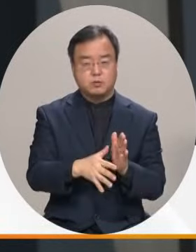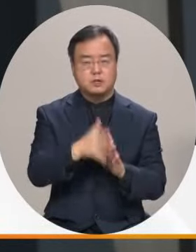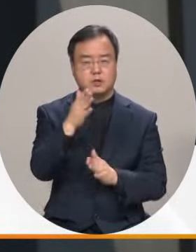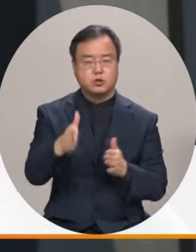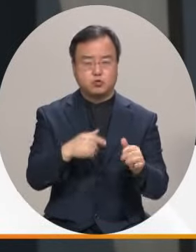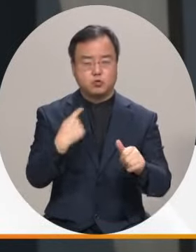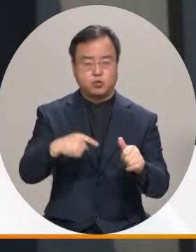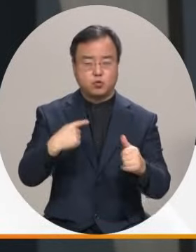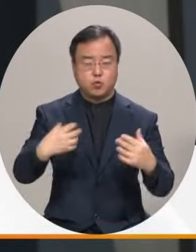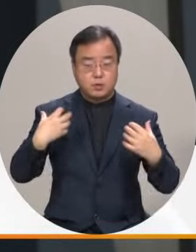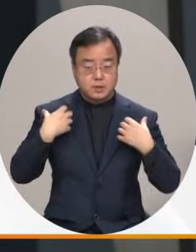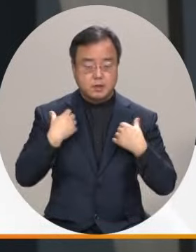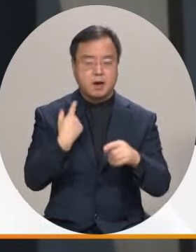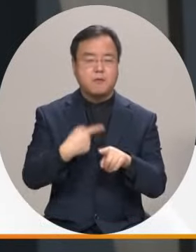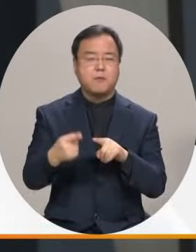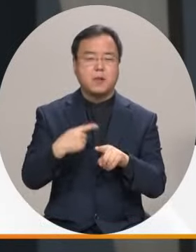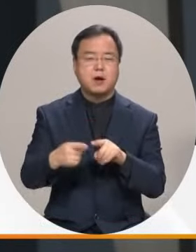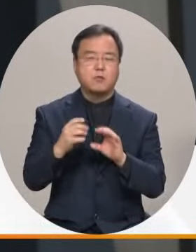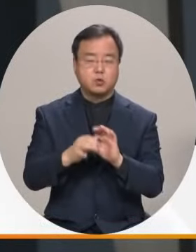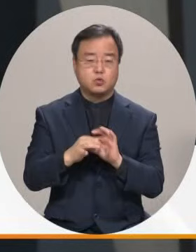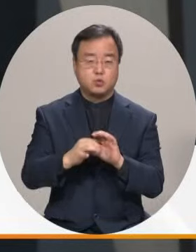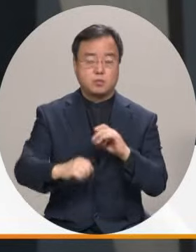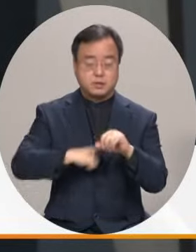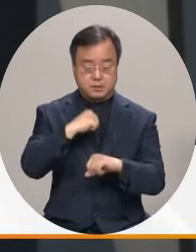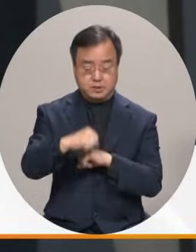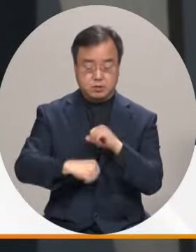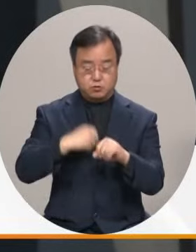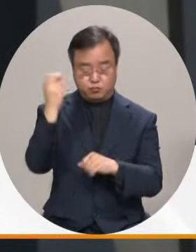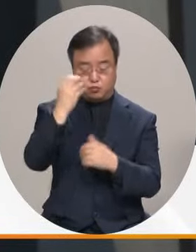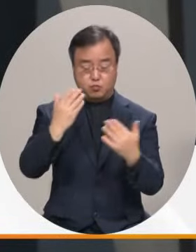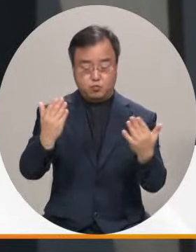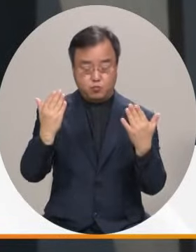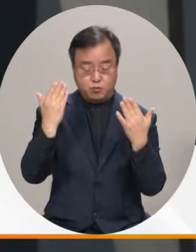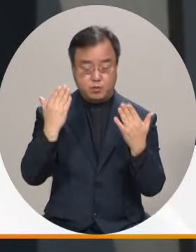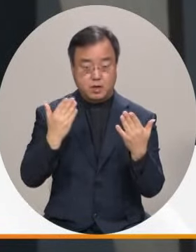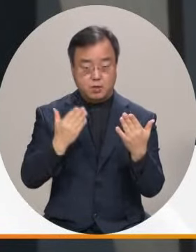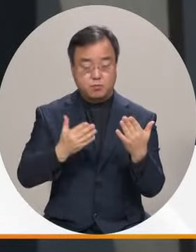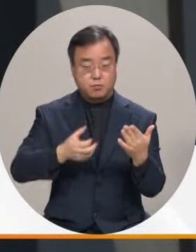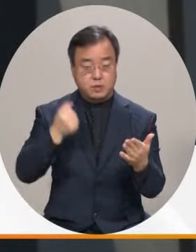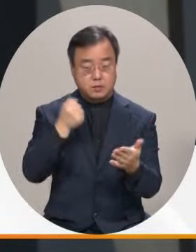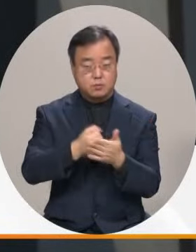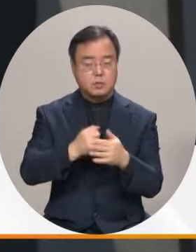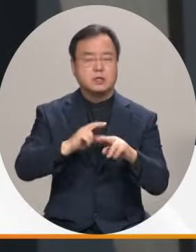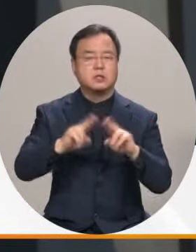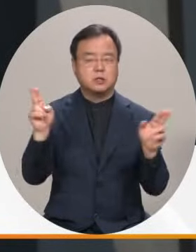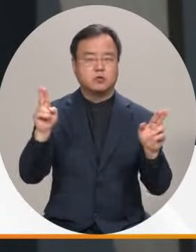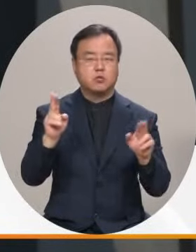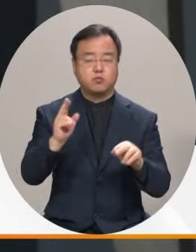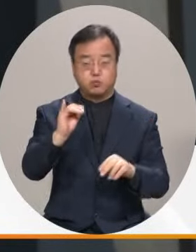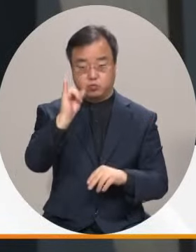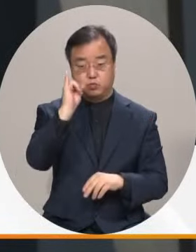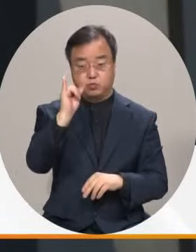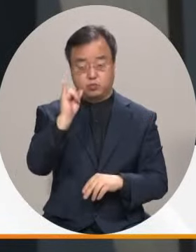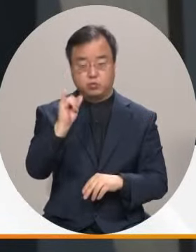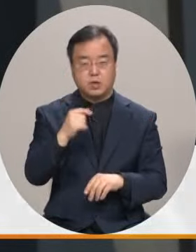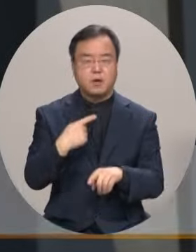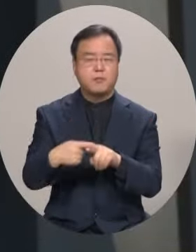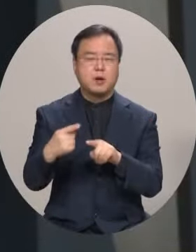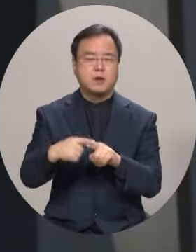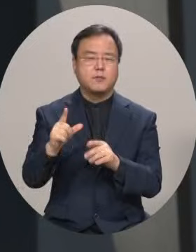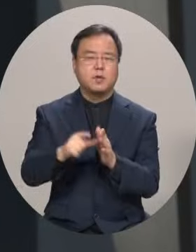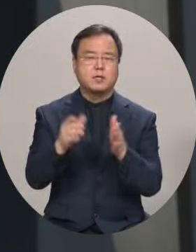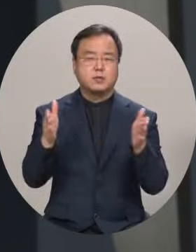교육청에서 평가를 거쳐서 자사고 지정을 취소하는 사례들도 나왔습니다 당시 학교들은이 평가 기간